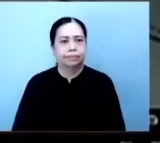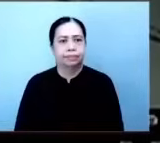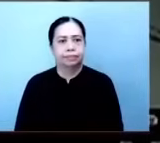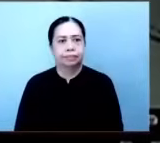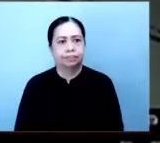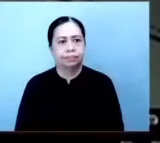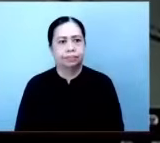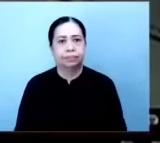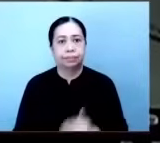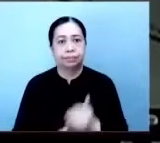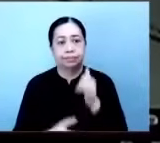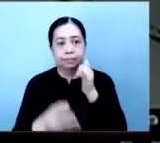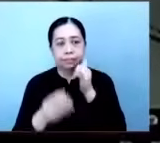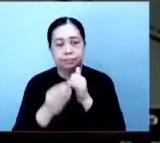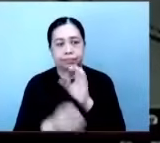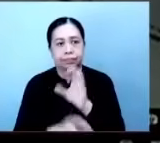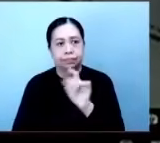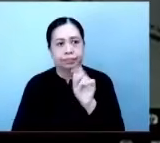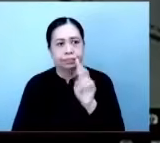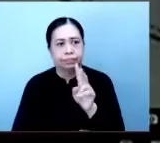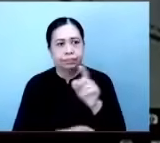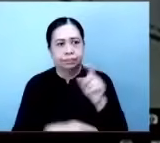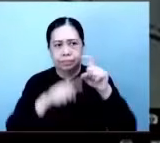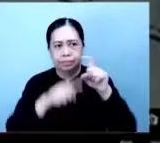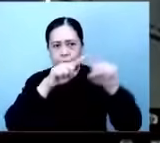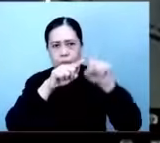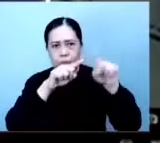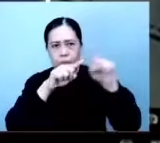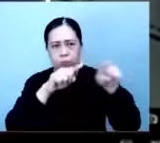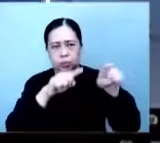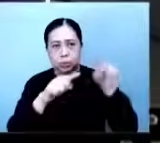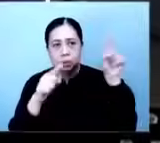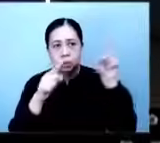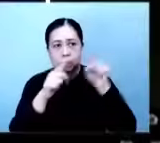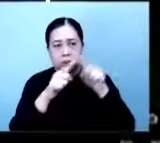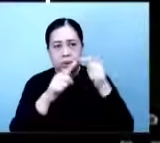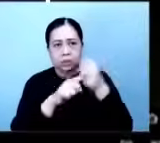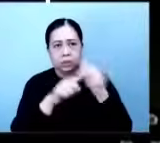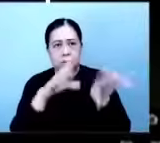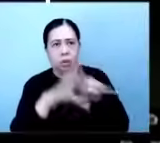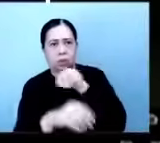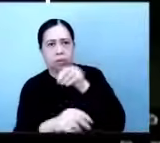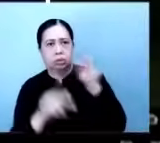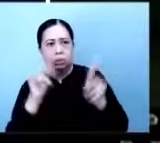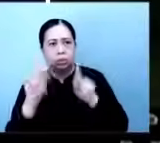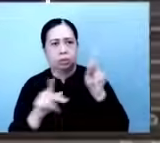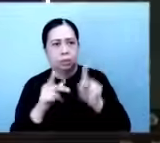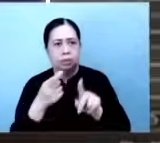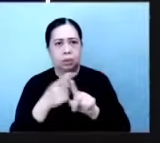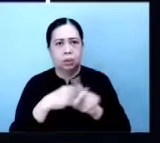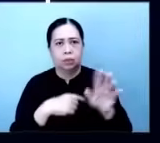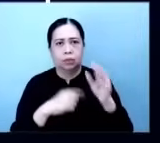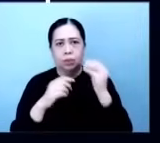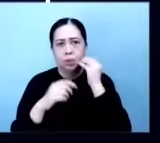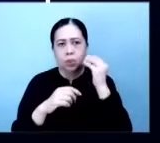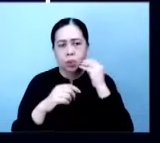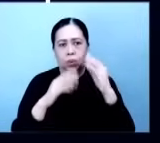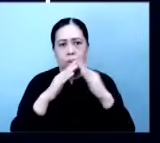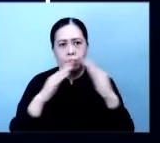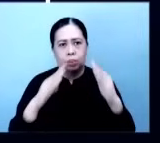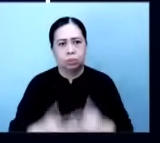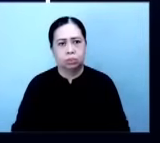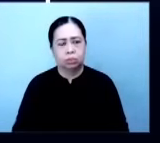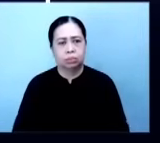Nakuhanan din ng CCTV ang pagkislap ng kuryente hanggang sa nagsilabasa ng mga residente mula sa kanilang bahay.